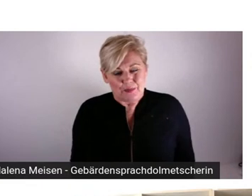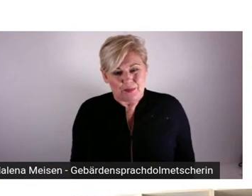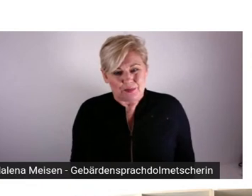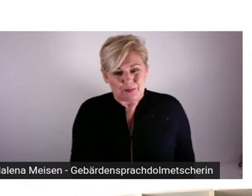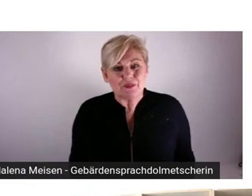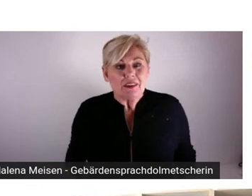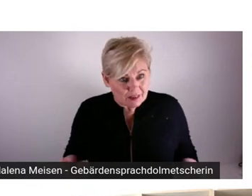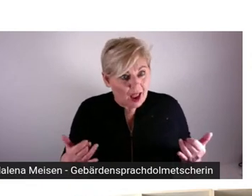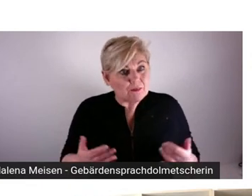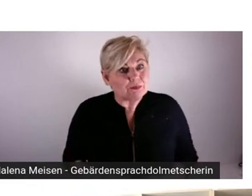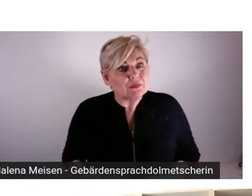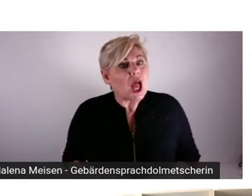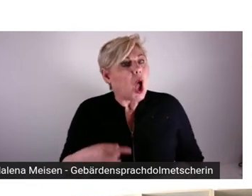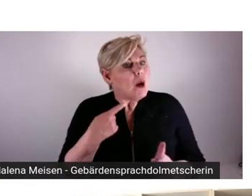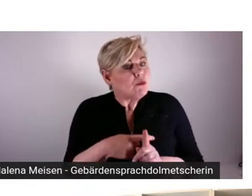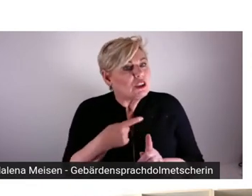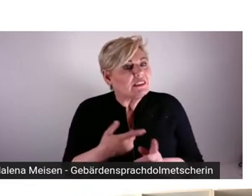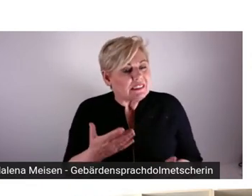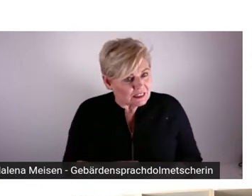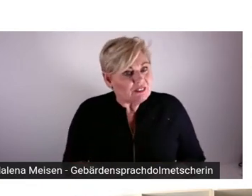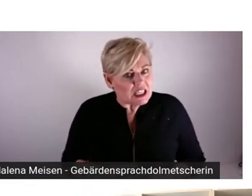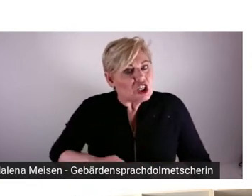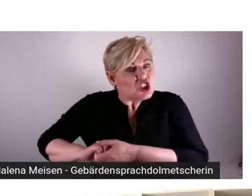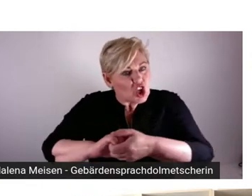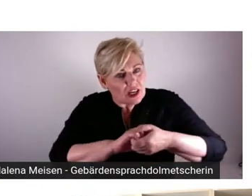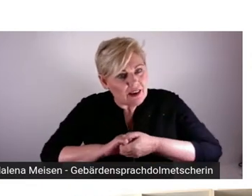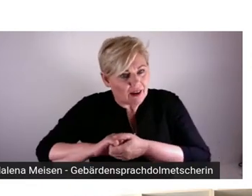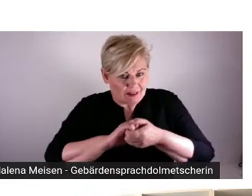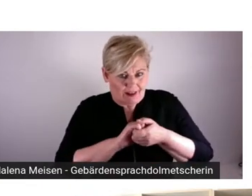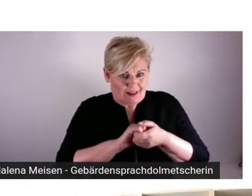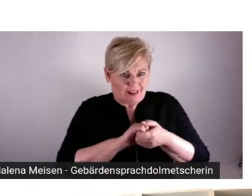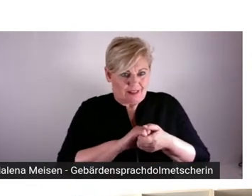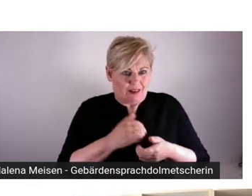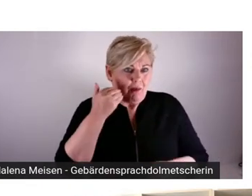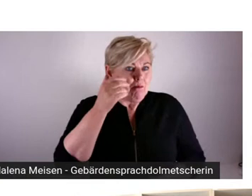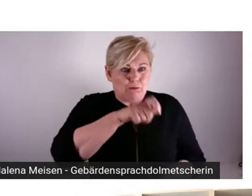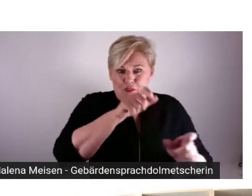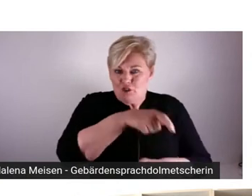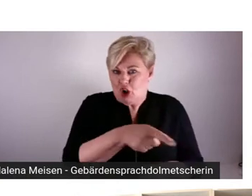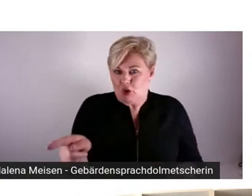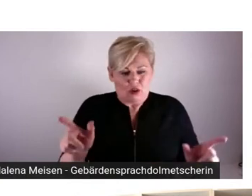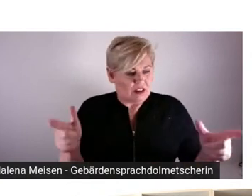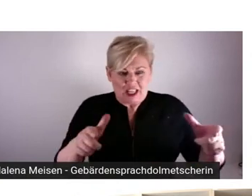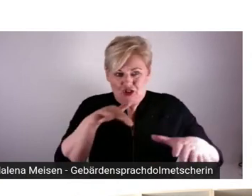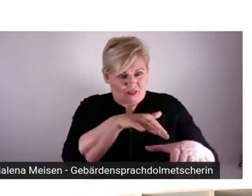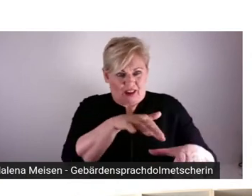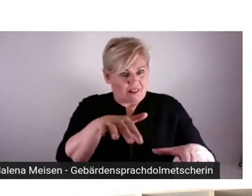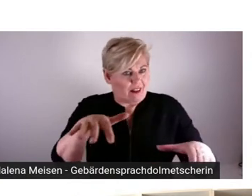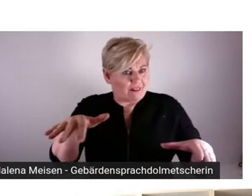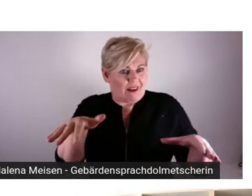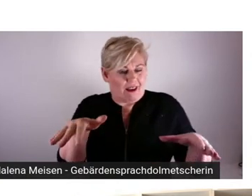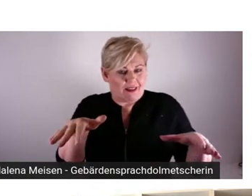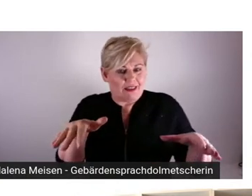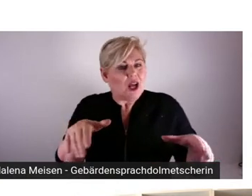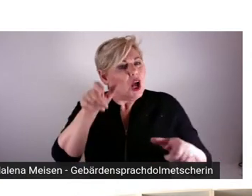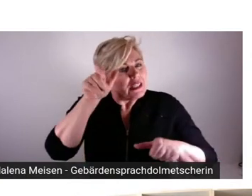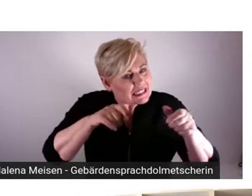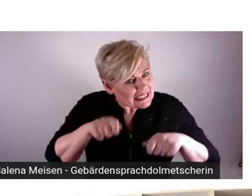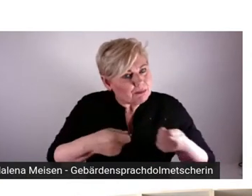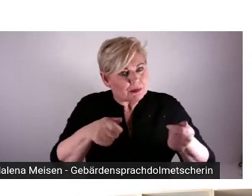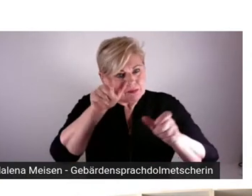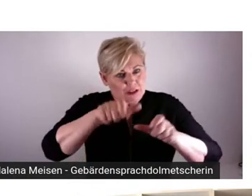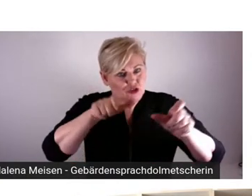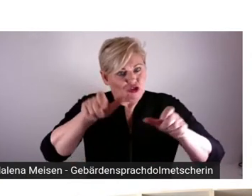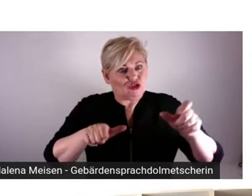Ja, das Positive ist die Solidarität, die es gibt in der Bevölkerung und in der Gesellschaft, dass es Menschen gibt, die